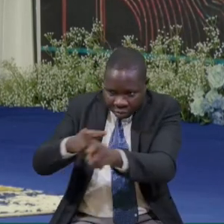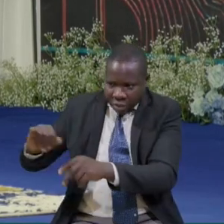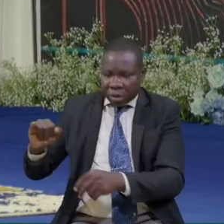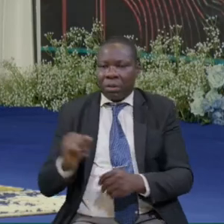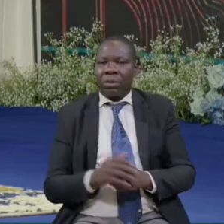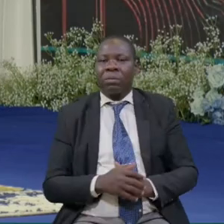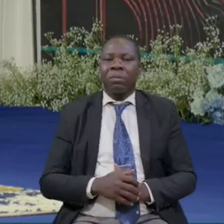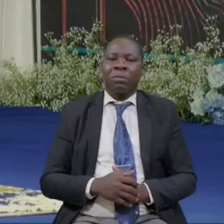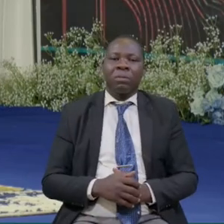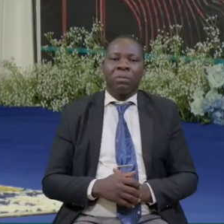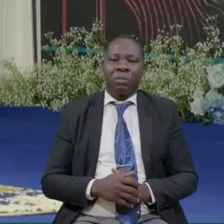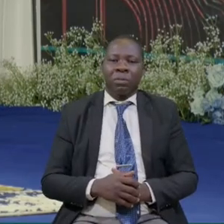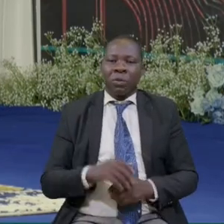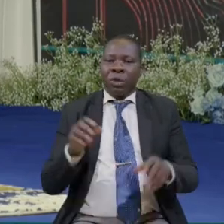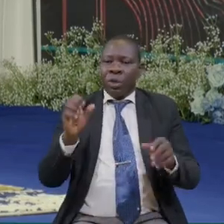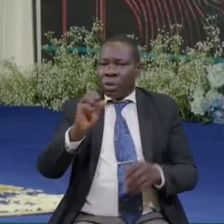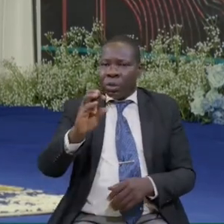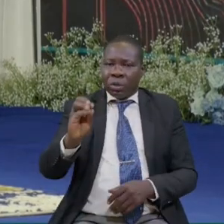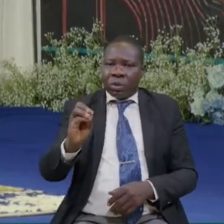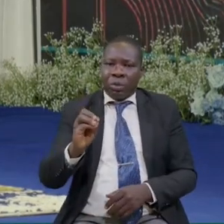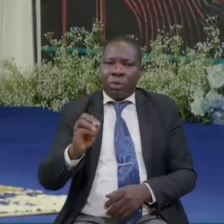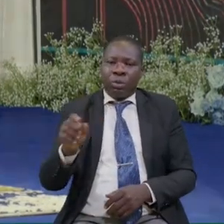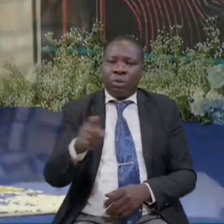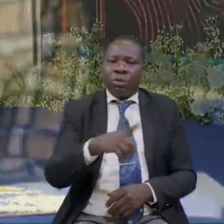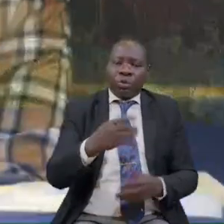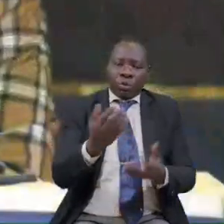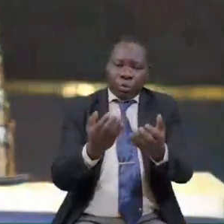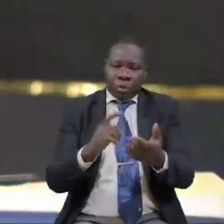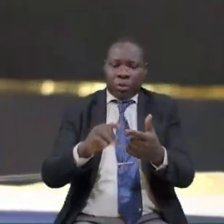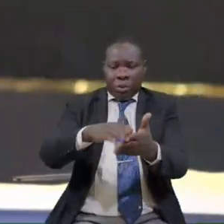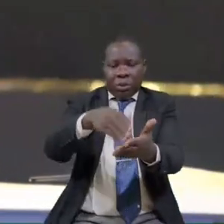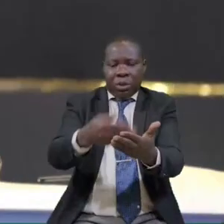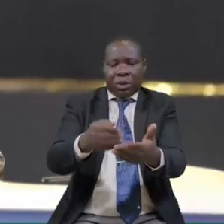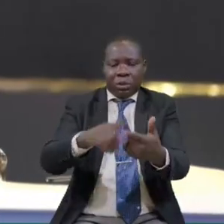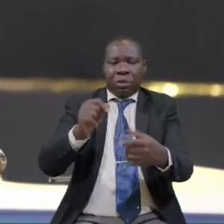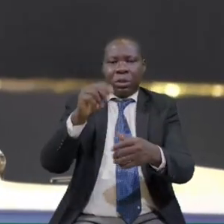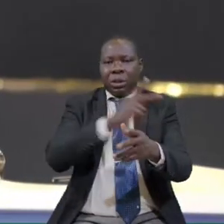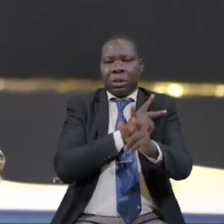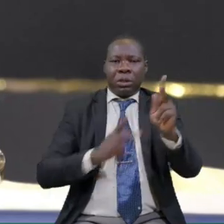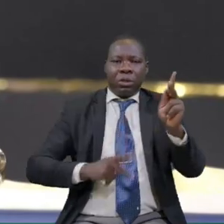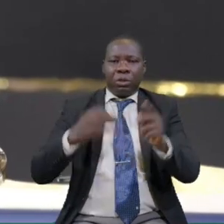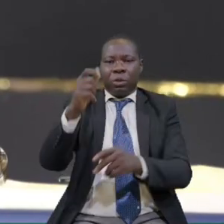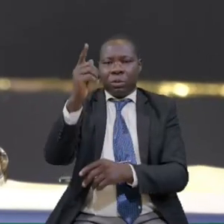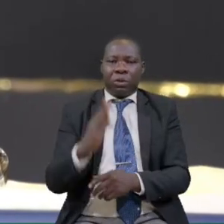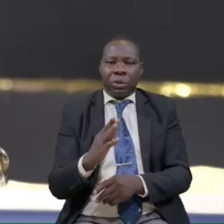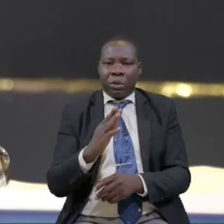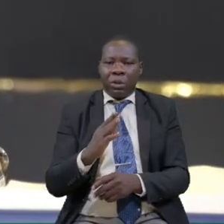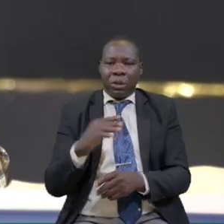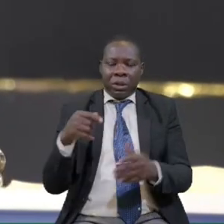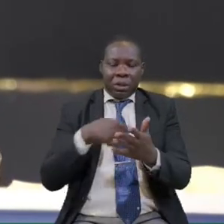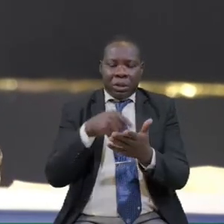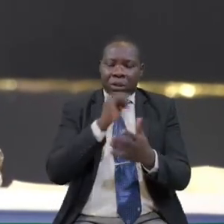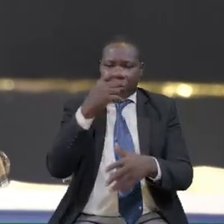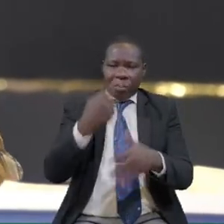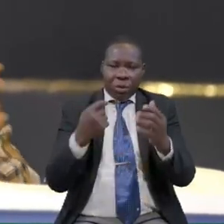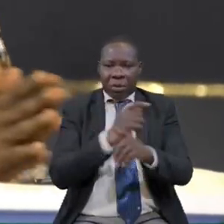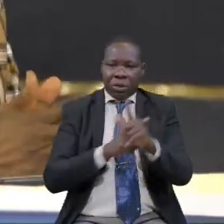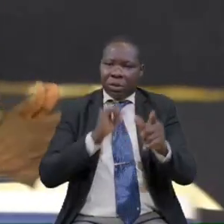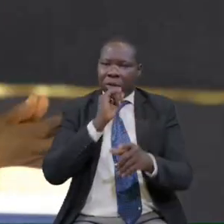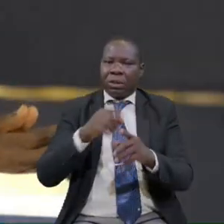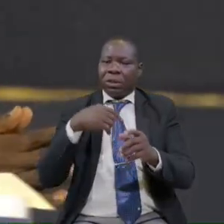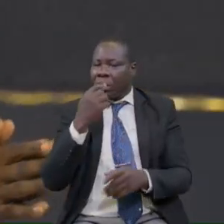spectateur. Donc, vous voulez aller au royaume de Dieu? Voici ce que le Seigneur nous